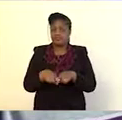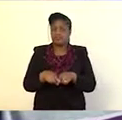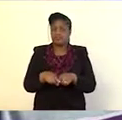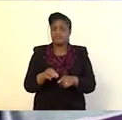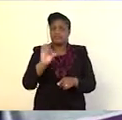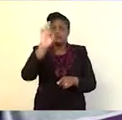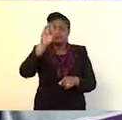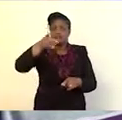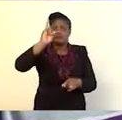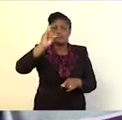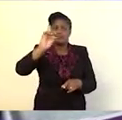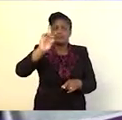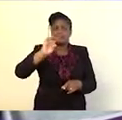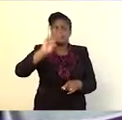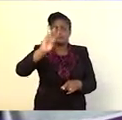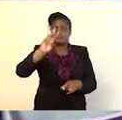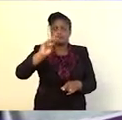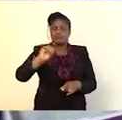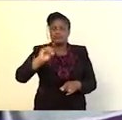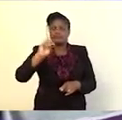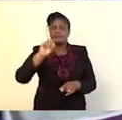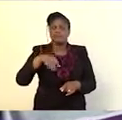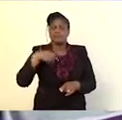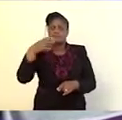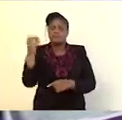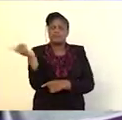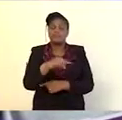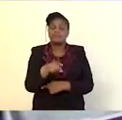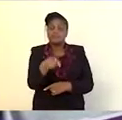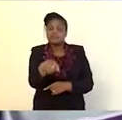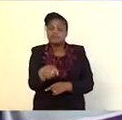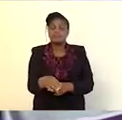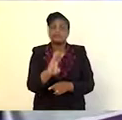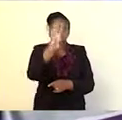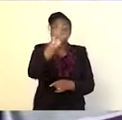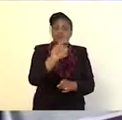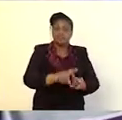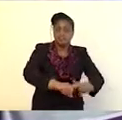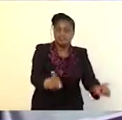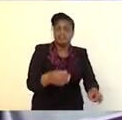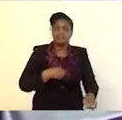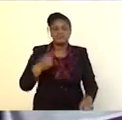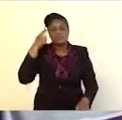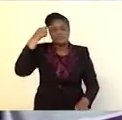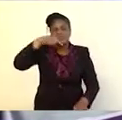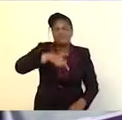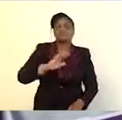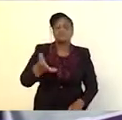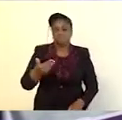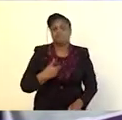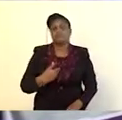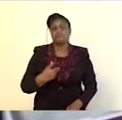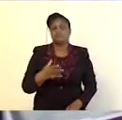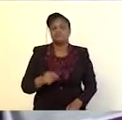ndofamba 300 k's per day. Imi Mai Chisamba pe day munofamba 40 k's. So ndine more experience than imi. Saka mukangoti vemakombi